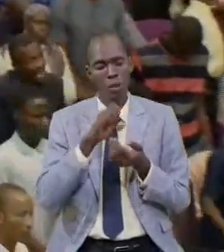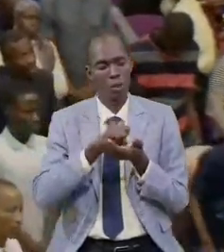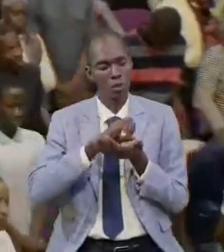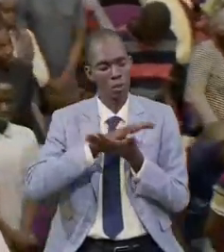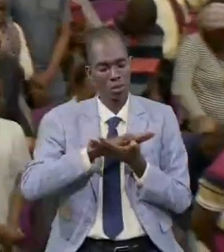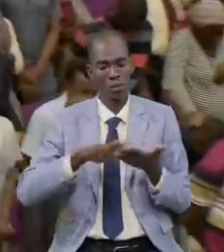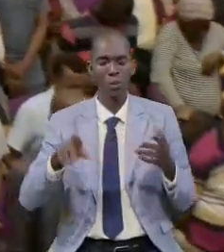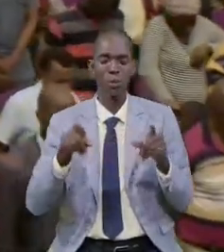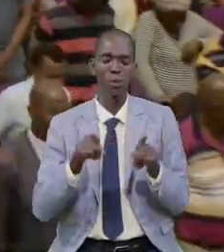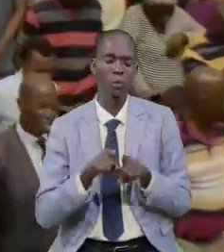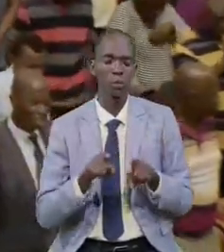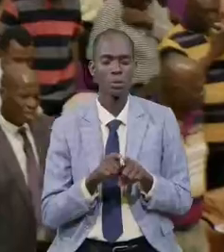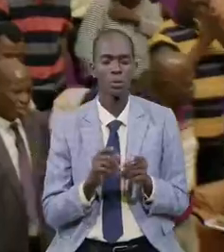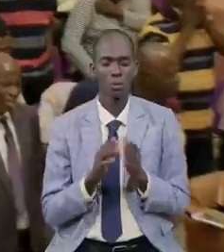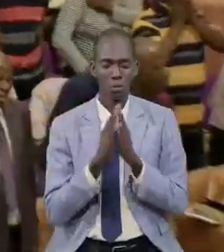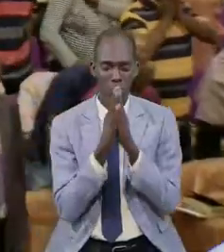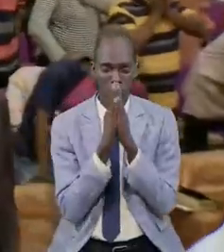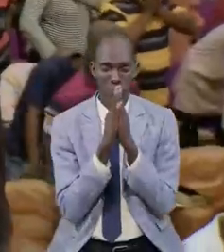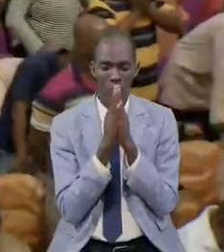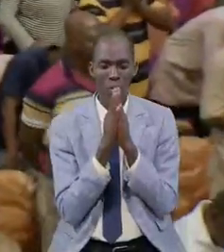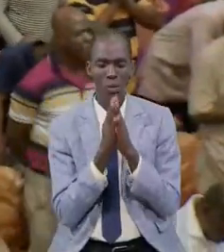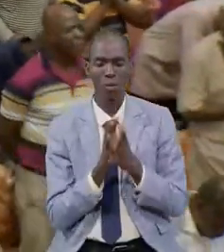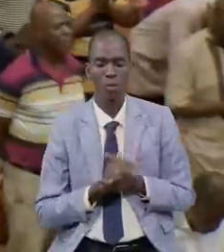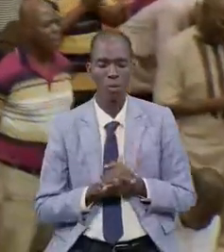qu'il sanctifie la langue,